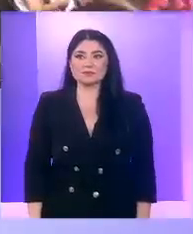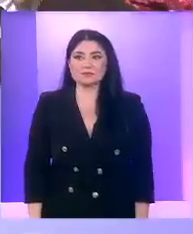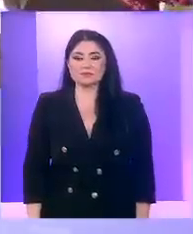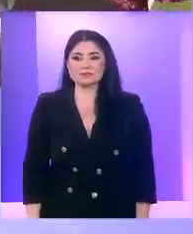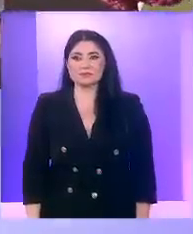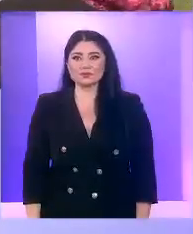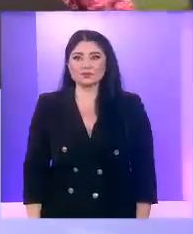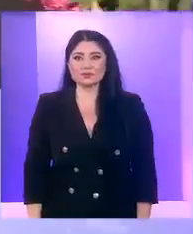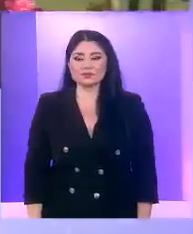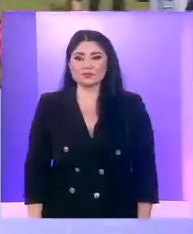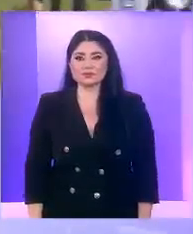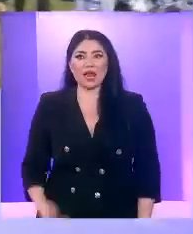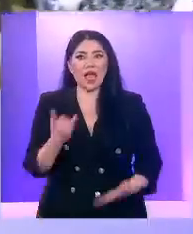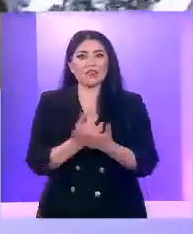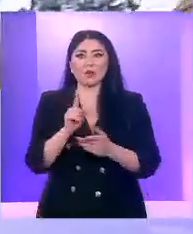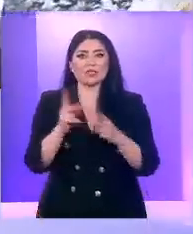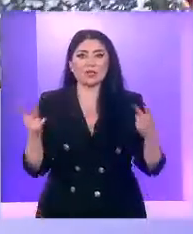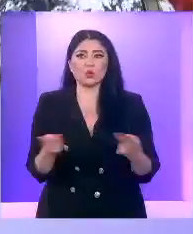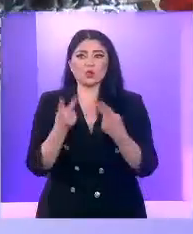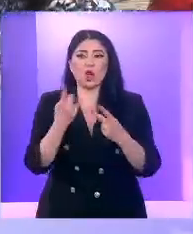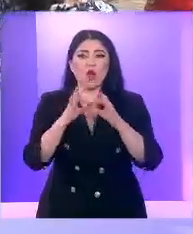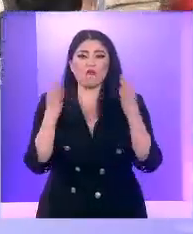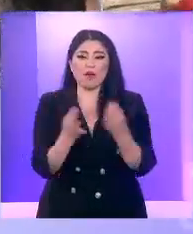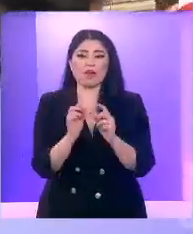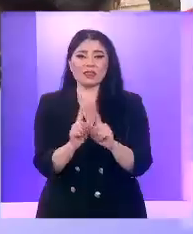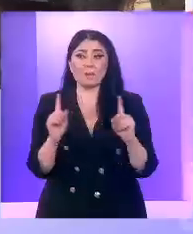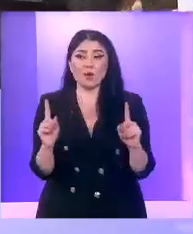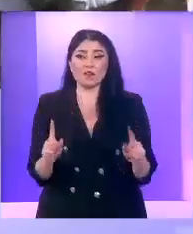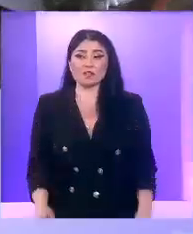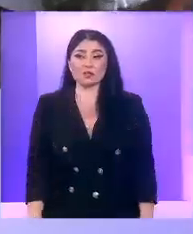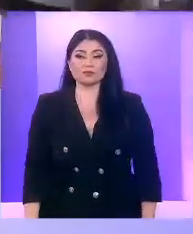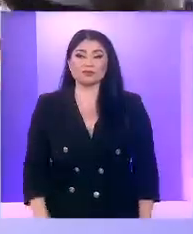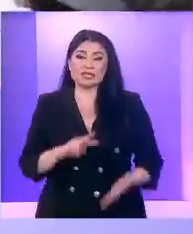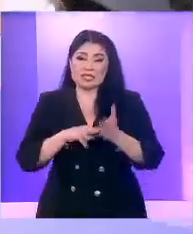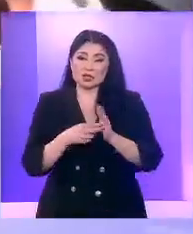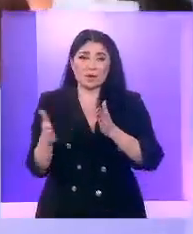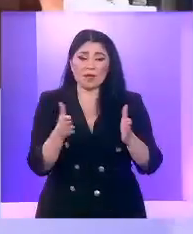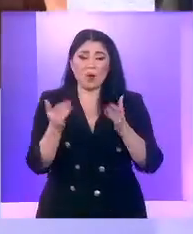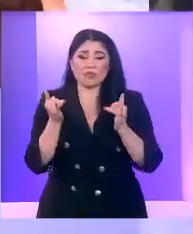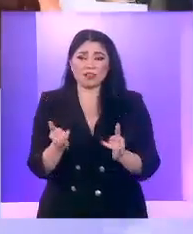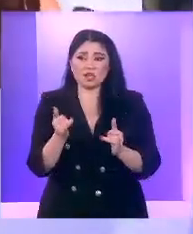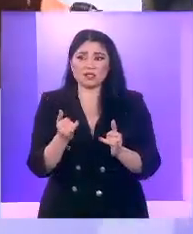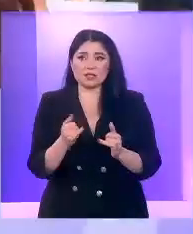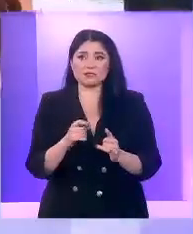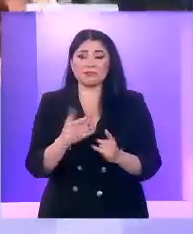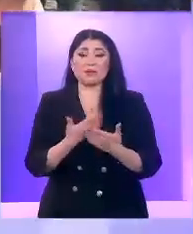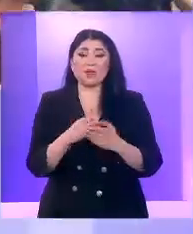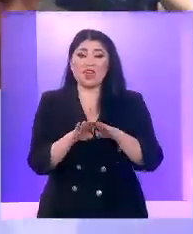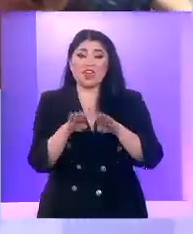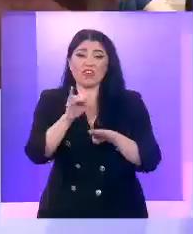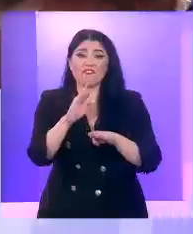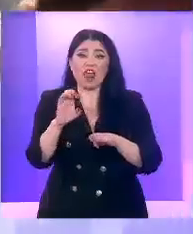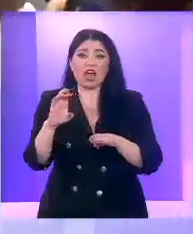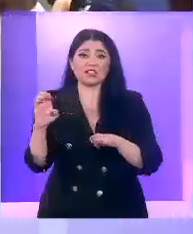Într-adevăr, nu este ușor ca o familie de profesori să se descurce în această perioadă, mai ales că inflația